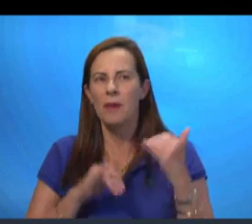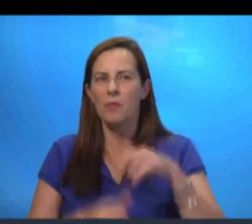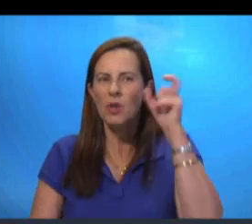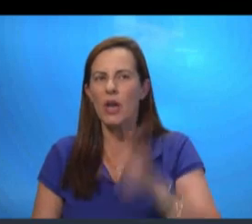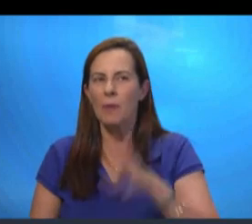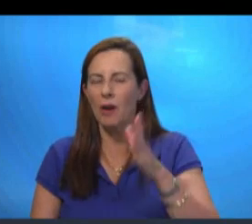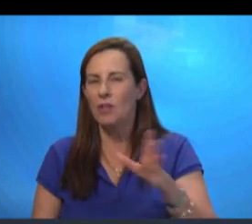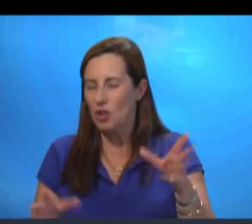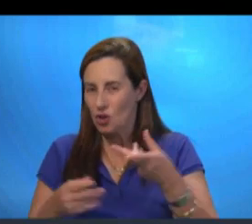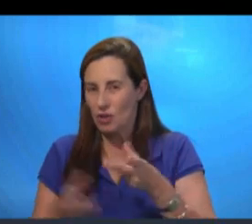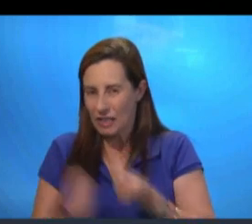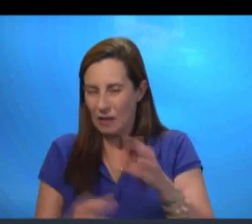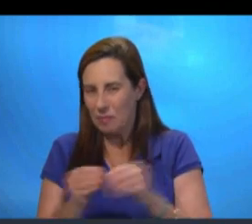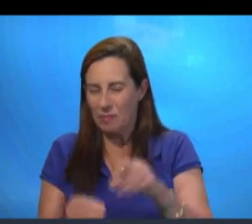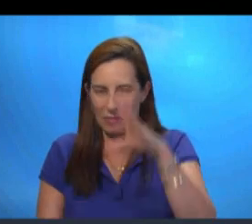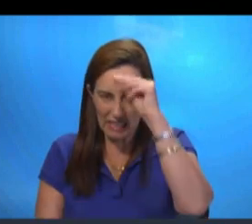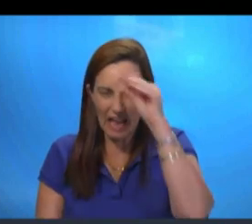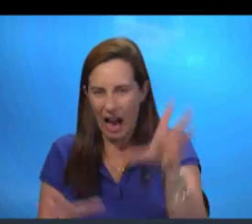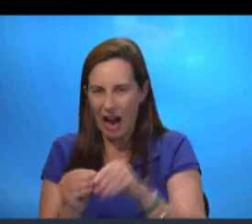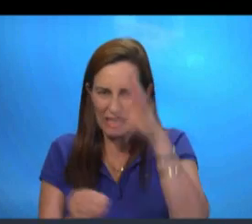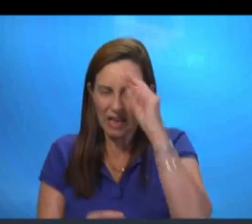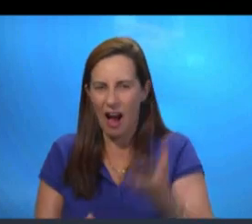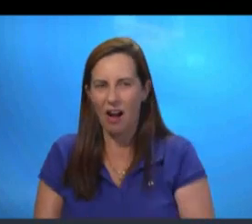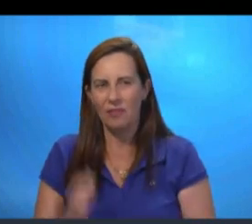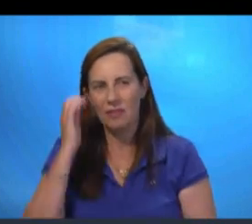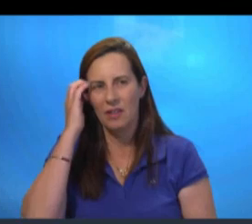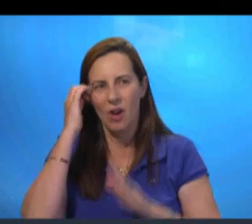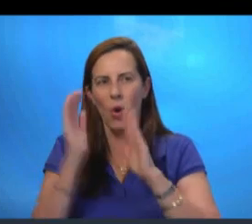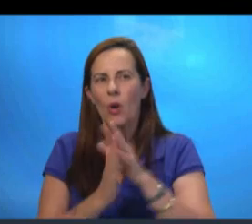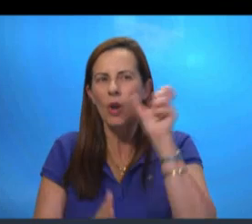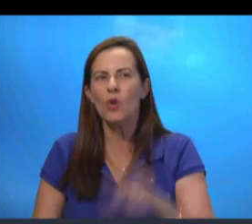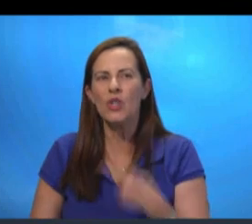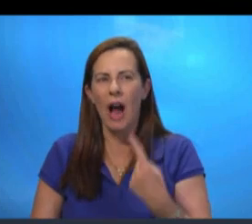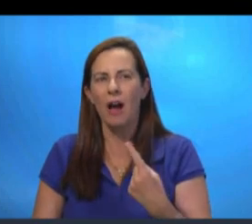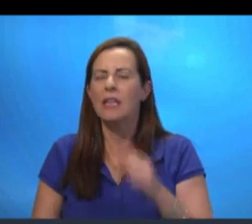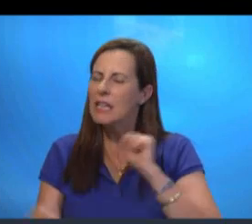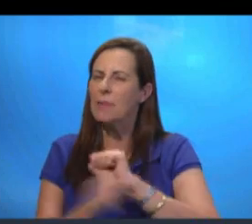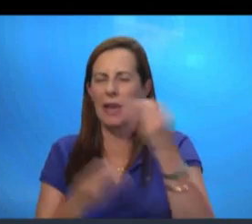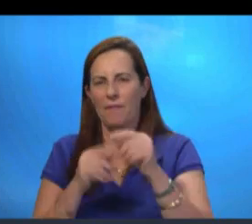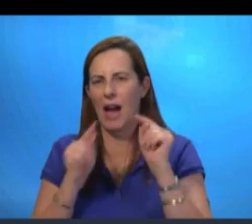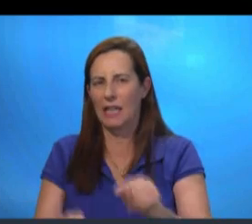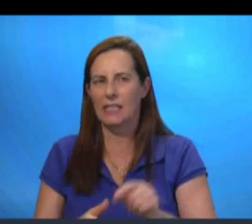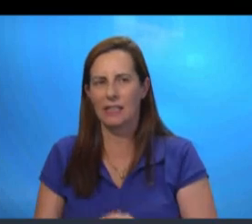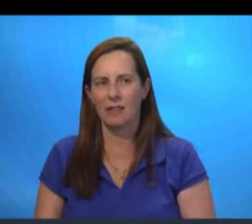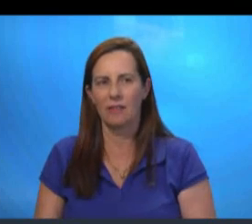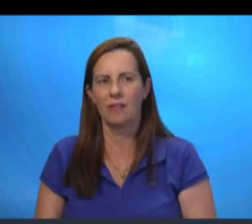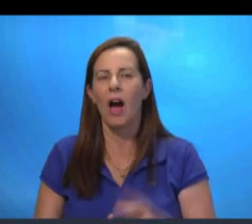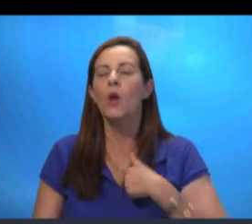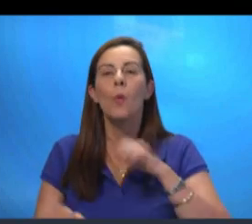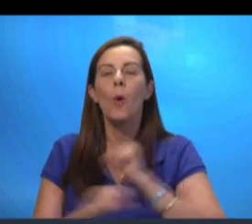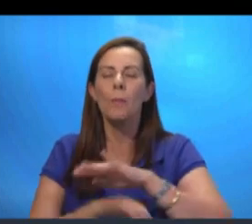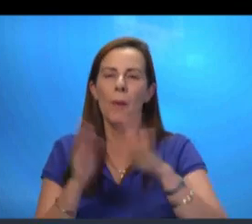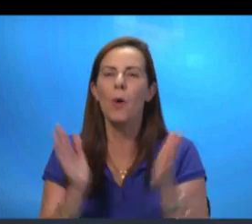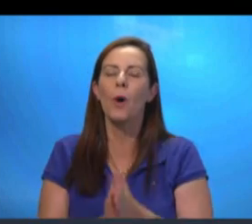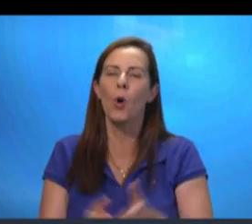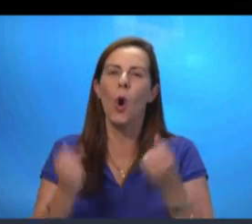שעים האלה ששחורים שכזה זכר. כולנו חיש אחד, נמחי על הדבר הזה. אנחנו נוחים